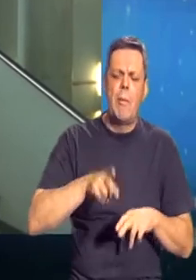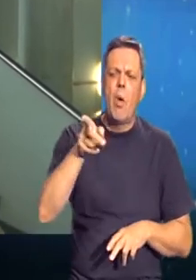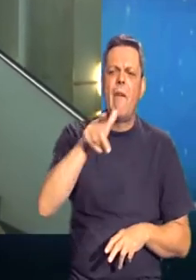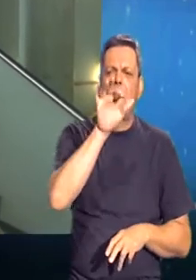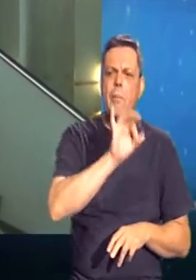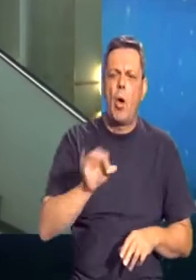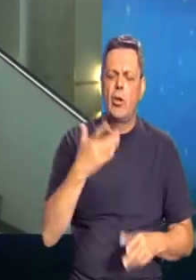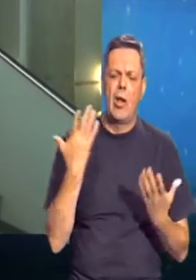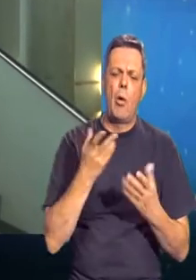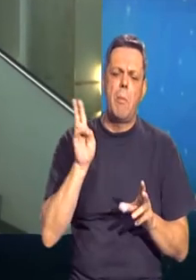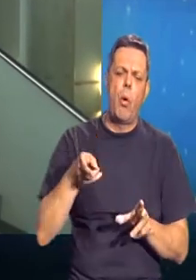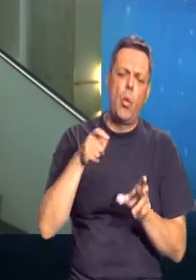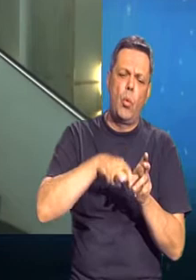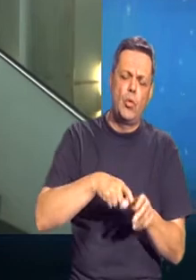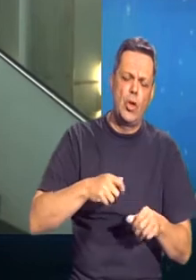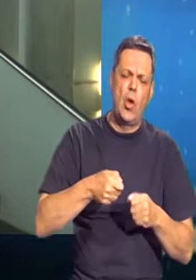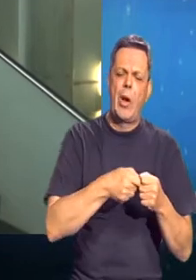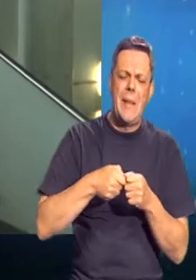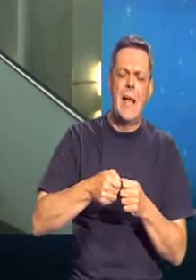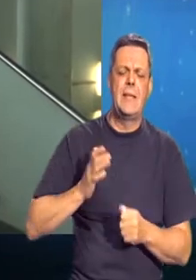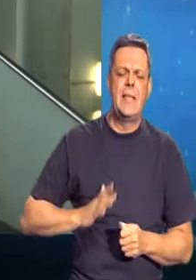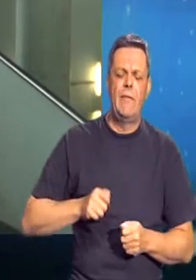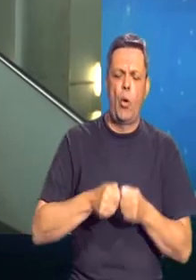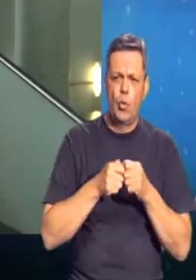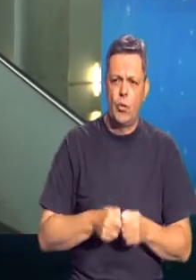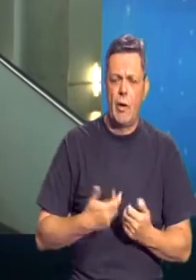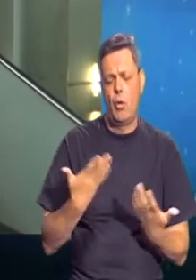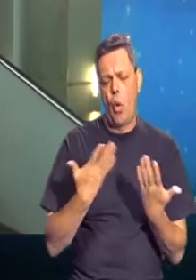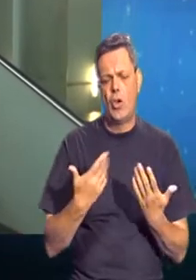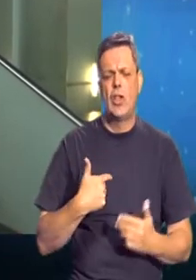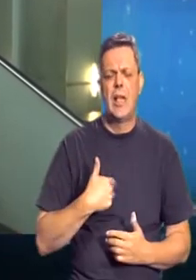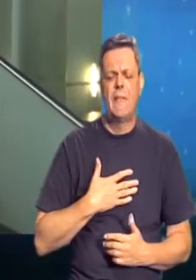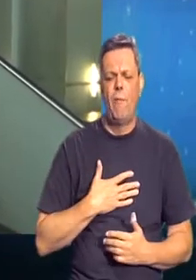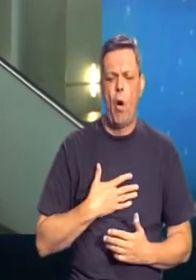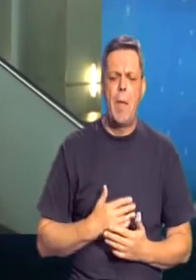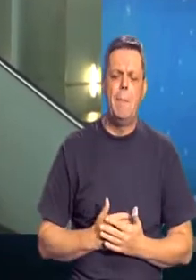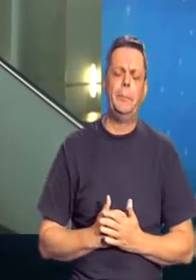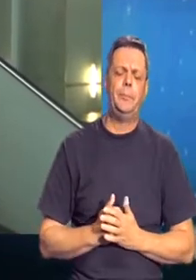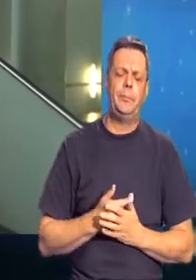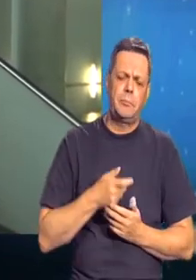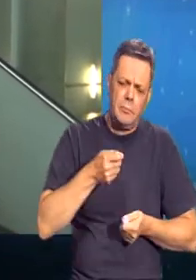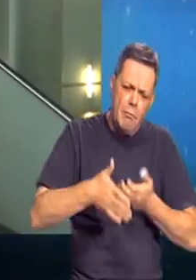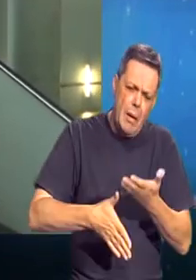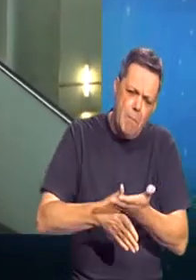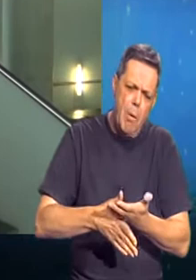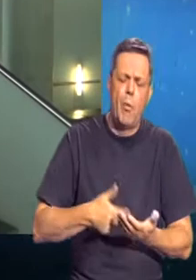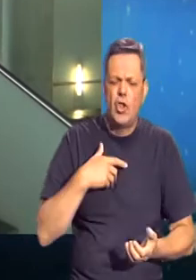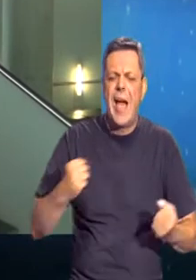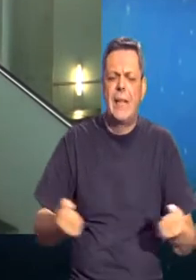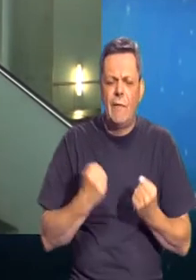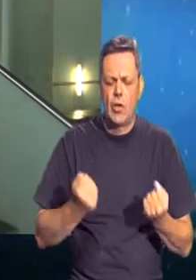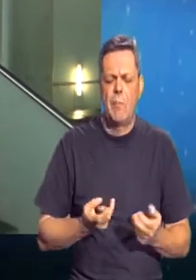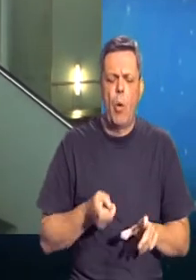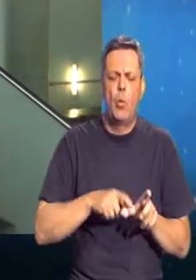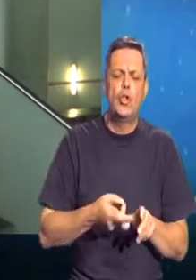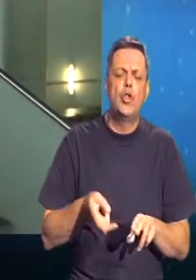ovakve projekte da uključimo i organizacije civilnog društva koje će sa nekim svojim participacijom i aktivnostima zapravo